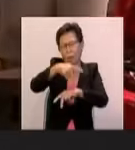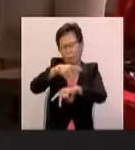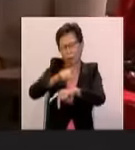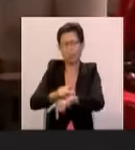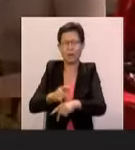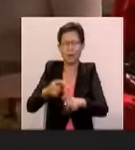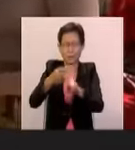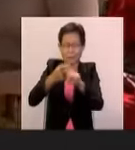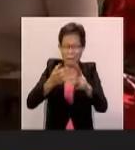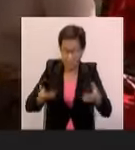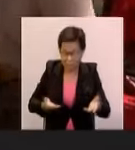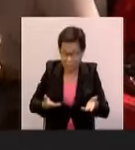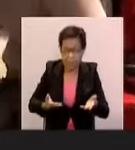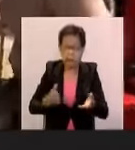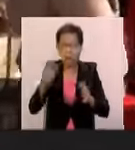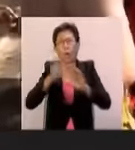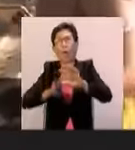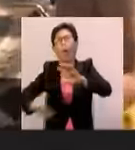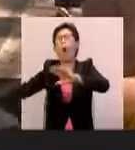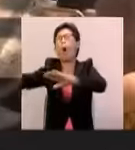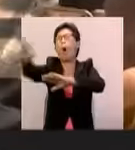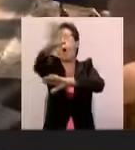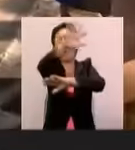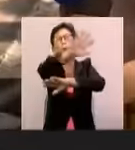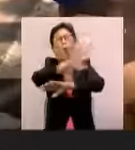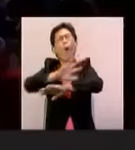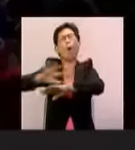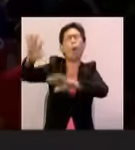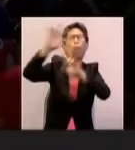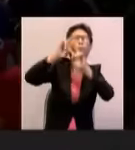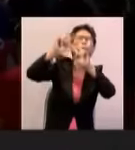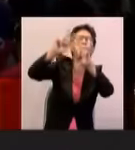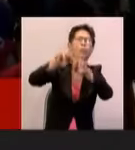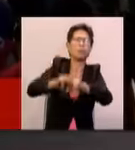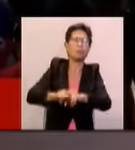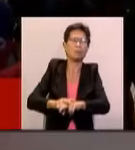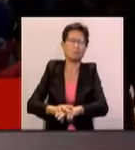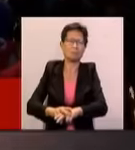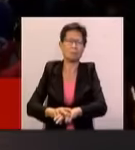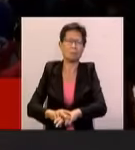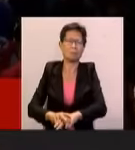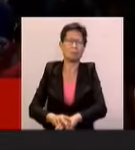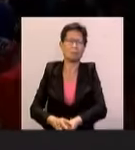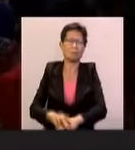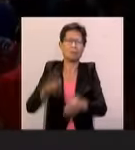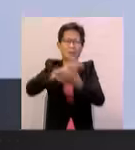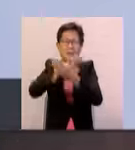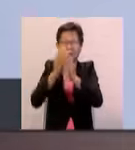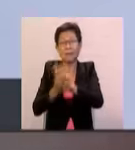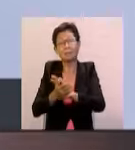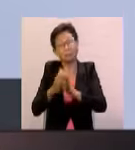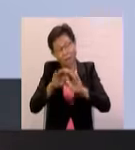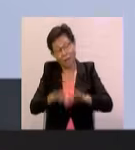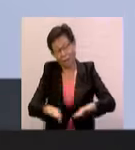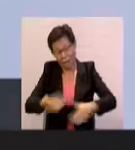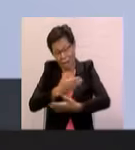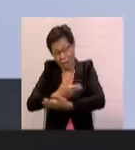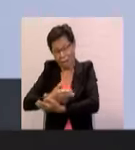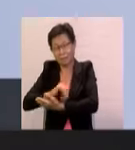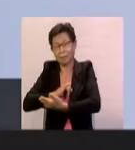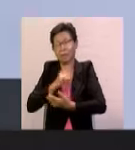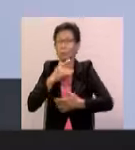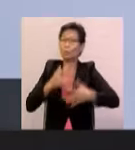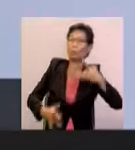memang nampak the whole view dekat yang penyeberangan lima semua. Jadi anak-anak saya ni seorang ni